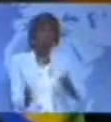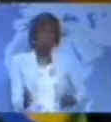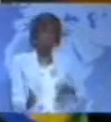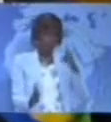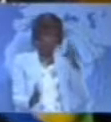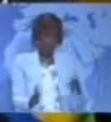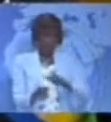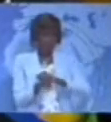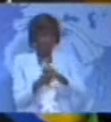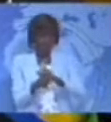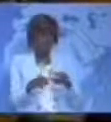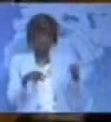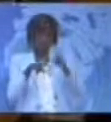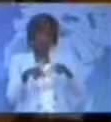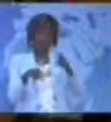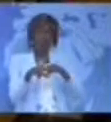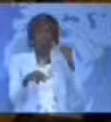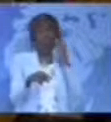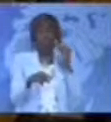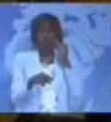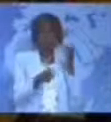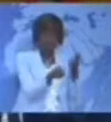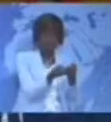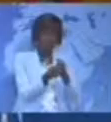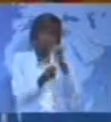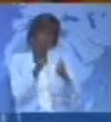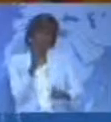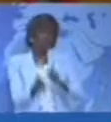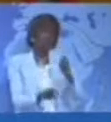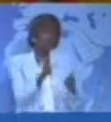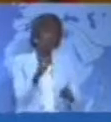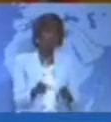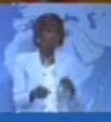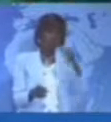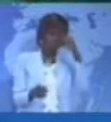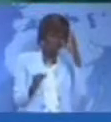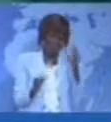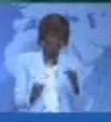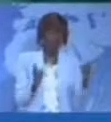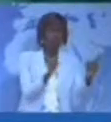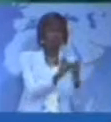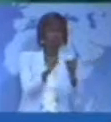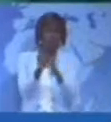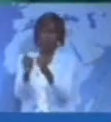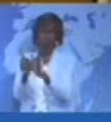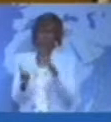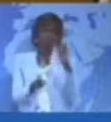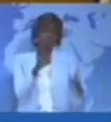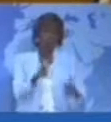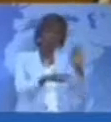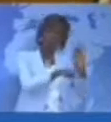des capacités, en l'occurrence celles des populations, en initiant des rencontres de sensibilisation sur